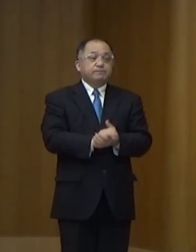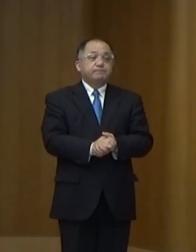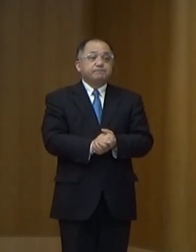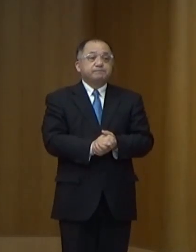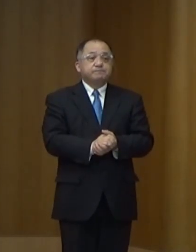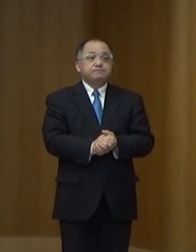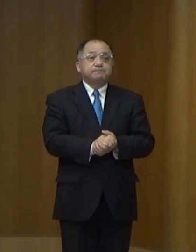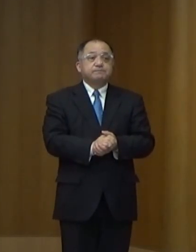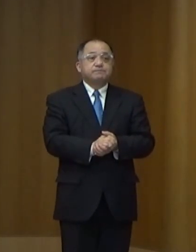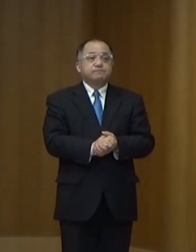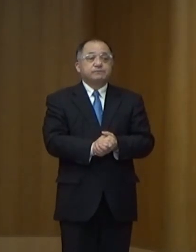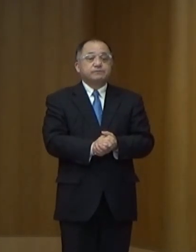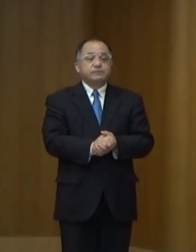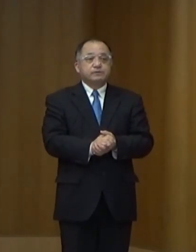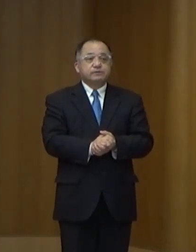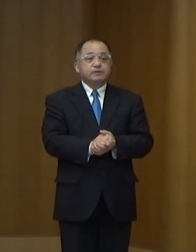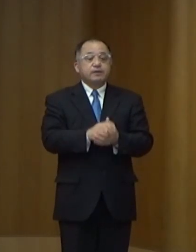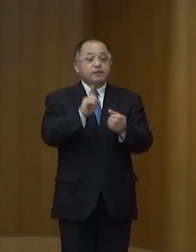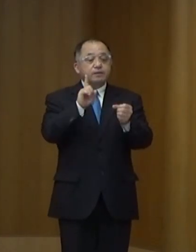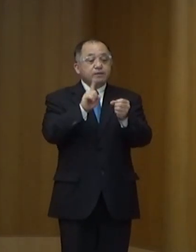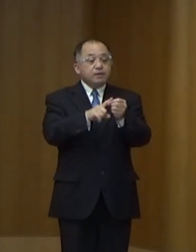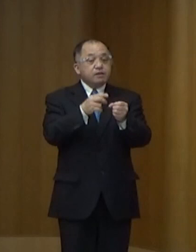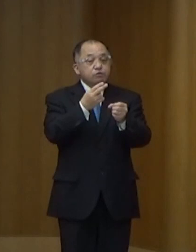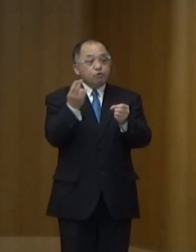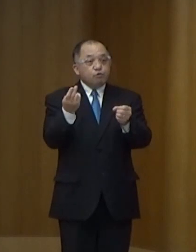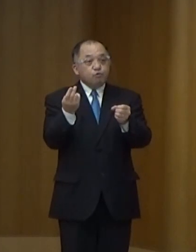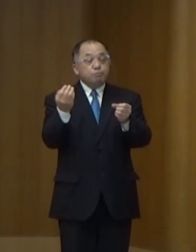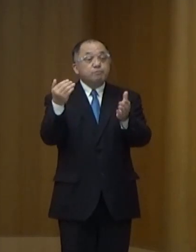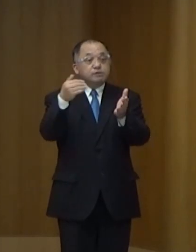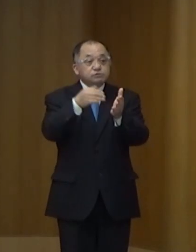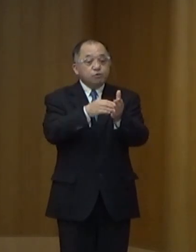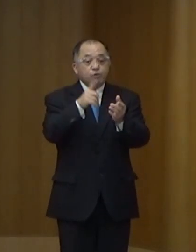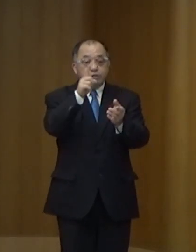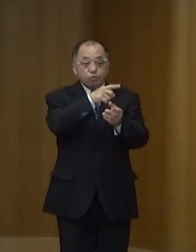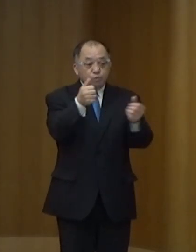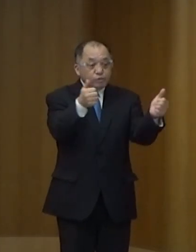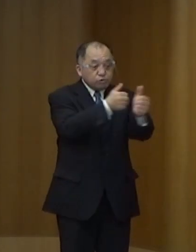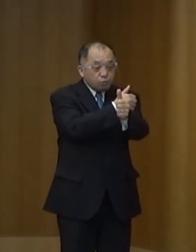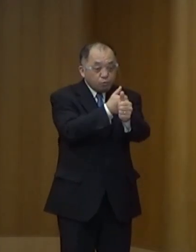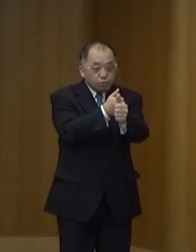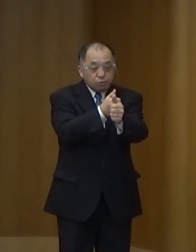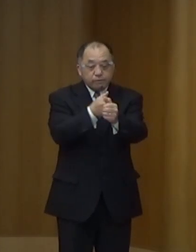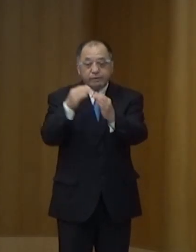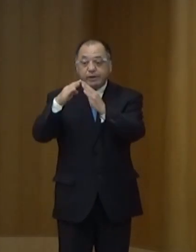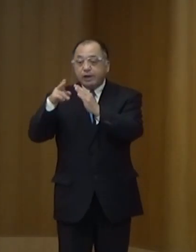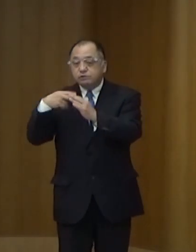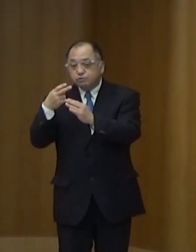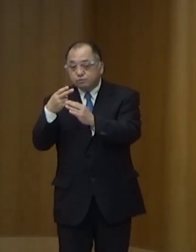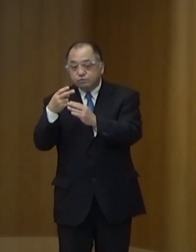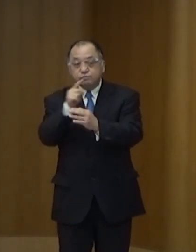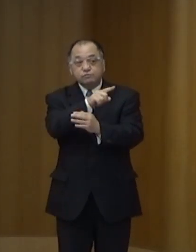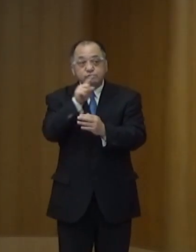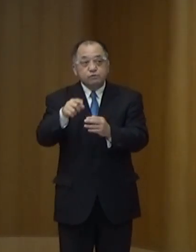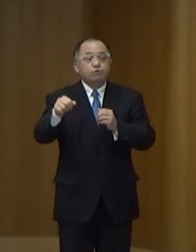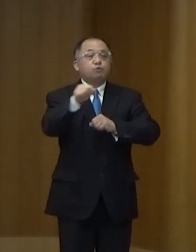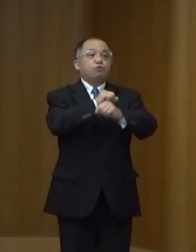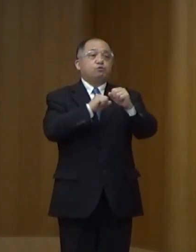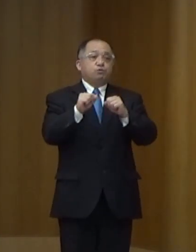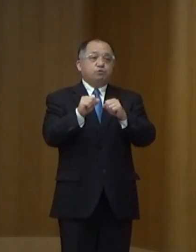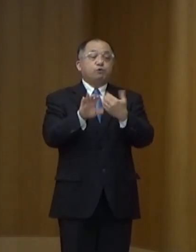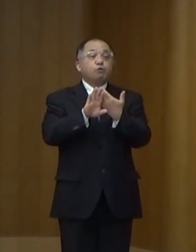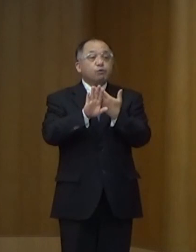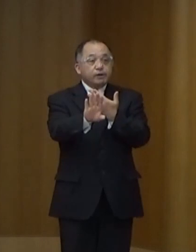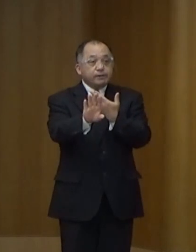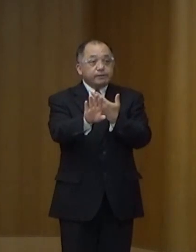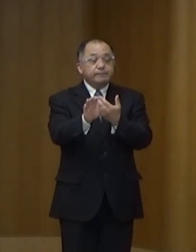こうした年度末に伴う人の移動や会食の機会を背景とした行動のほか、先ほどご